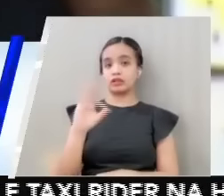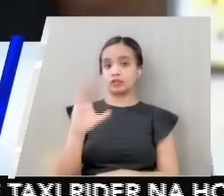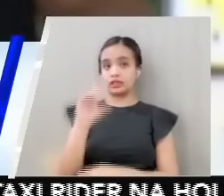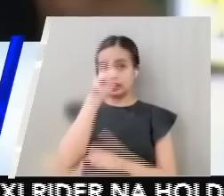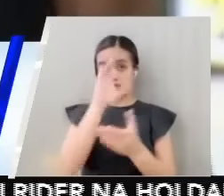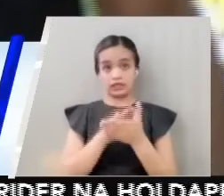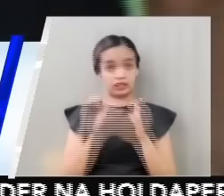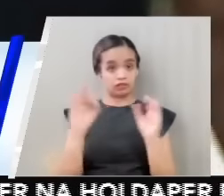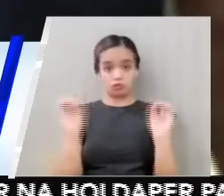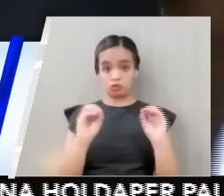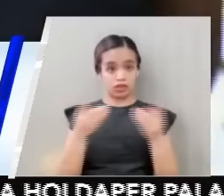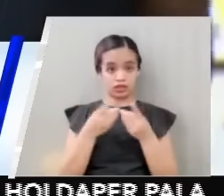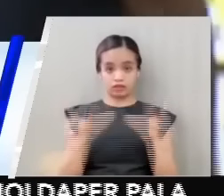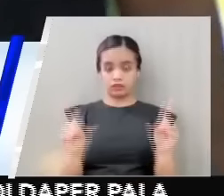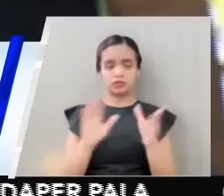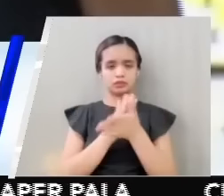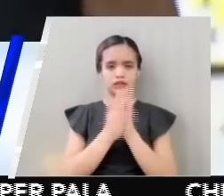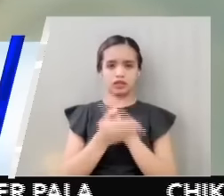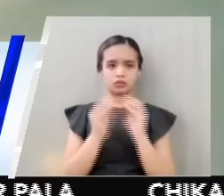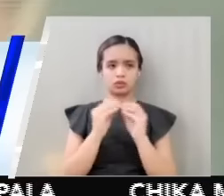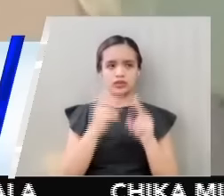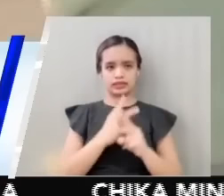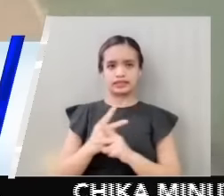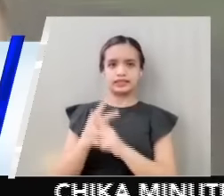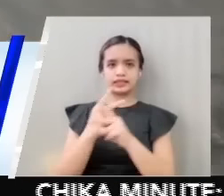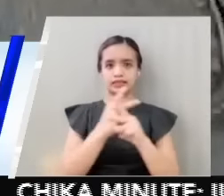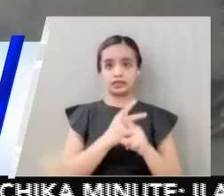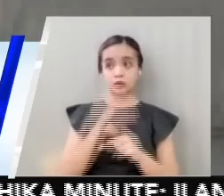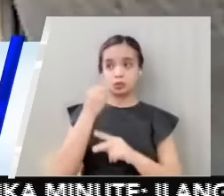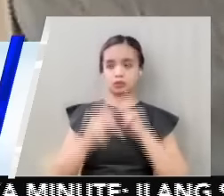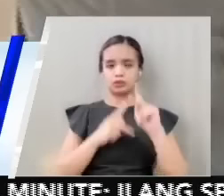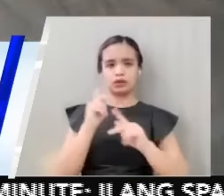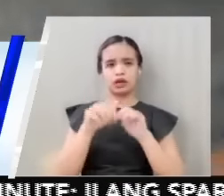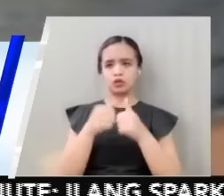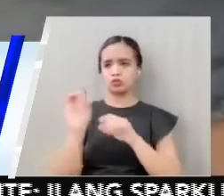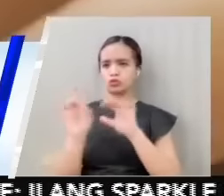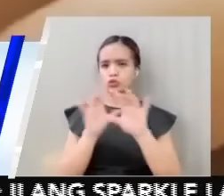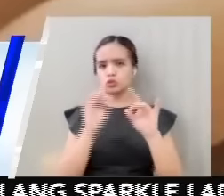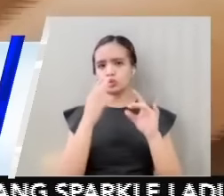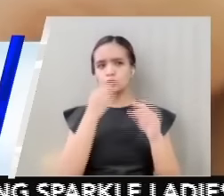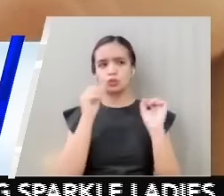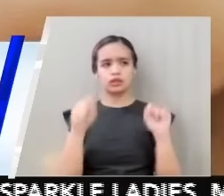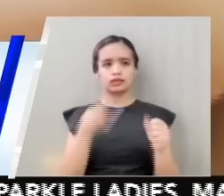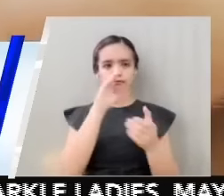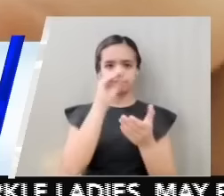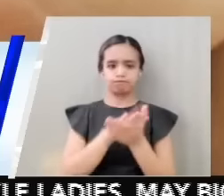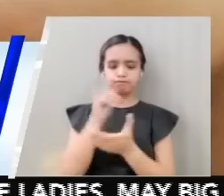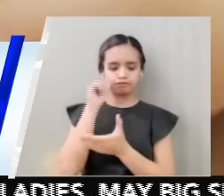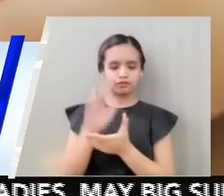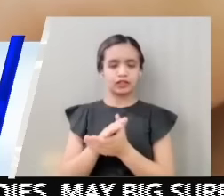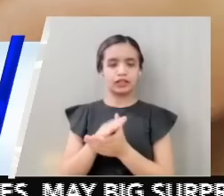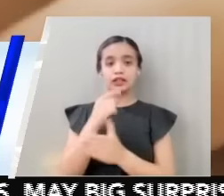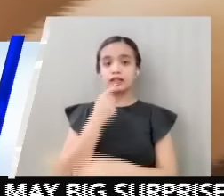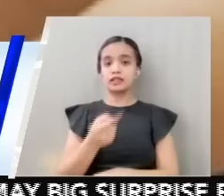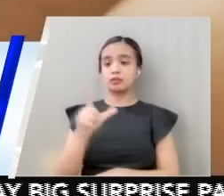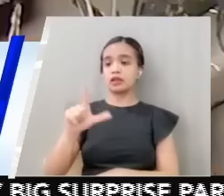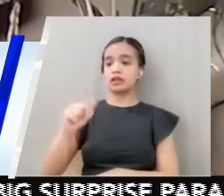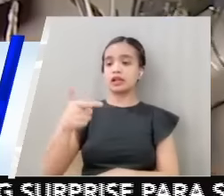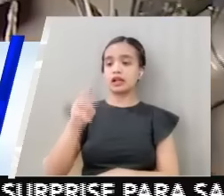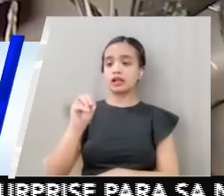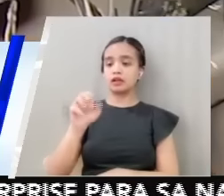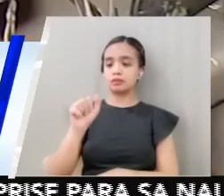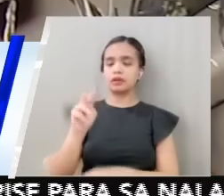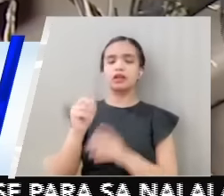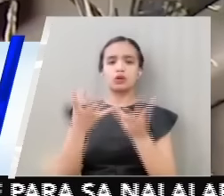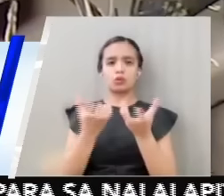mas magiging maingat anila ang mga tao sa pagpili ng mapapangasawa. Sabi naman ni Lagman, gusto nilang bigyan ng ika-apat na opsyon ng